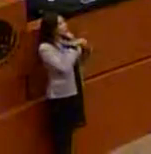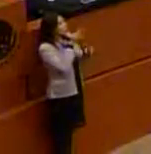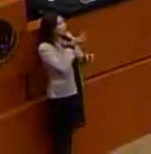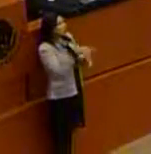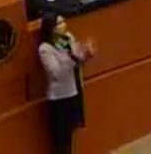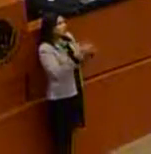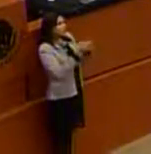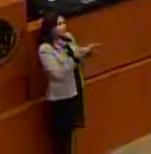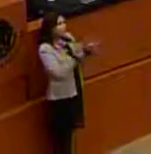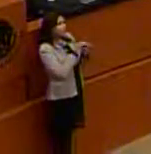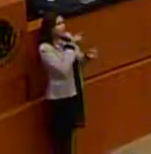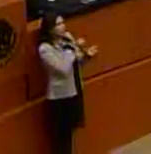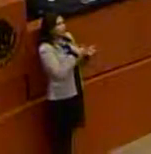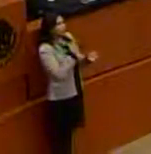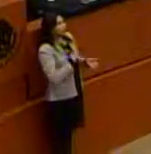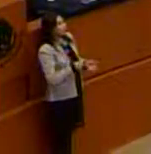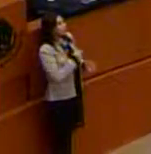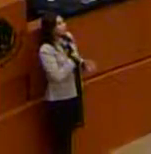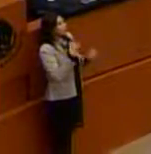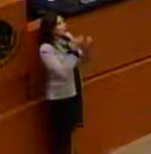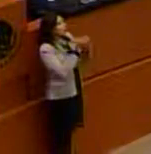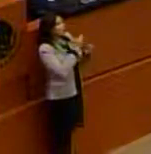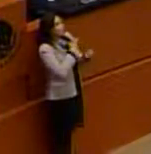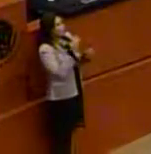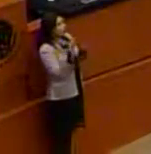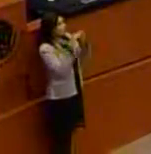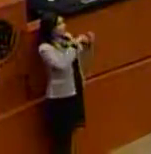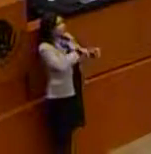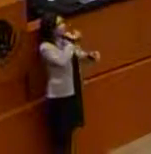d'ailleurs. Pour conclure,